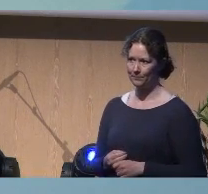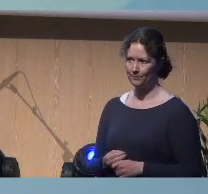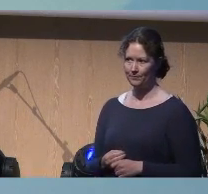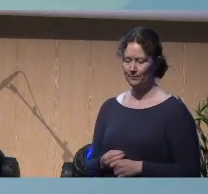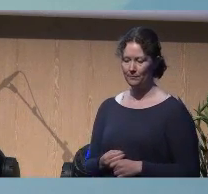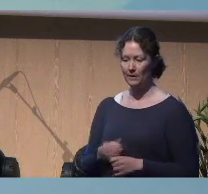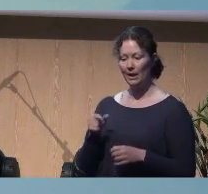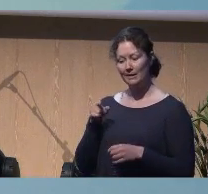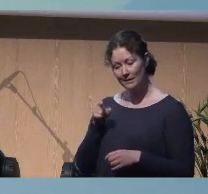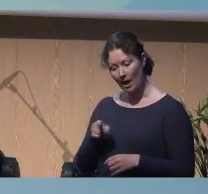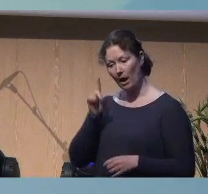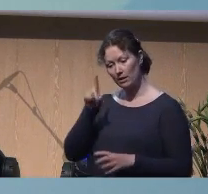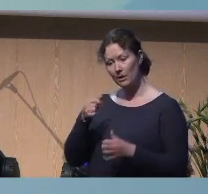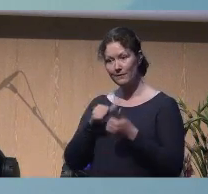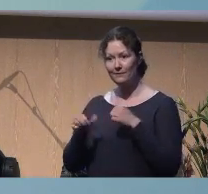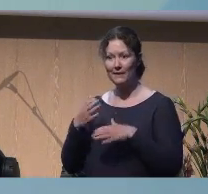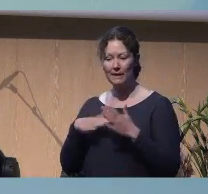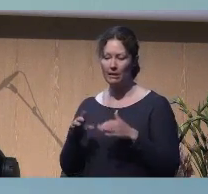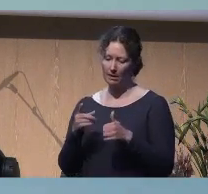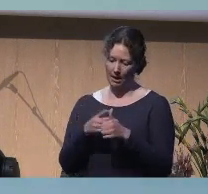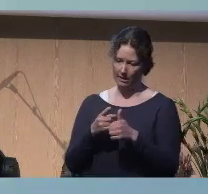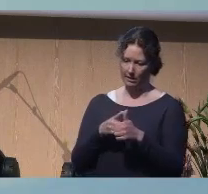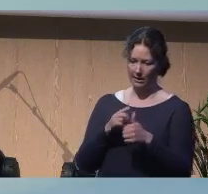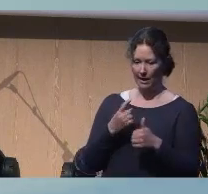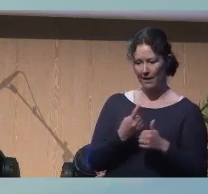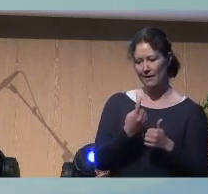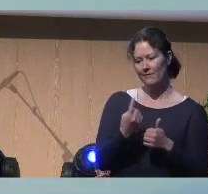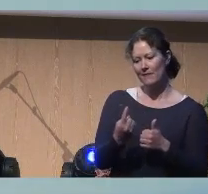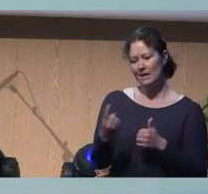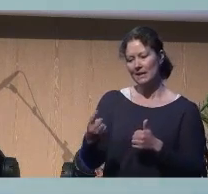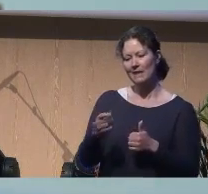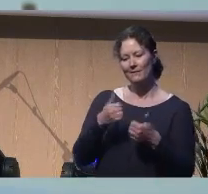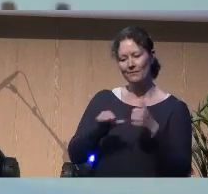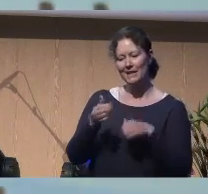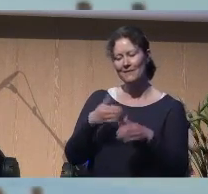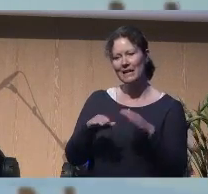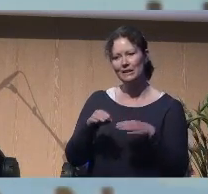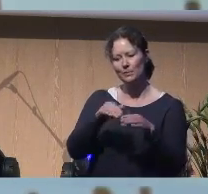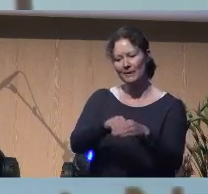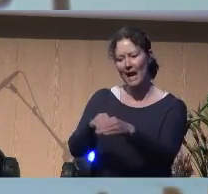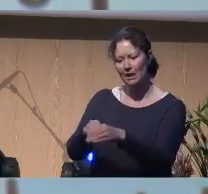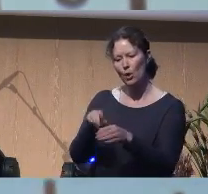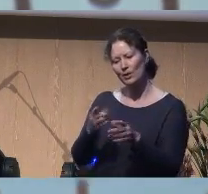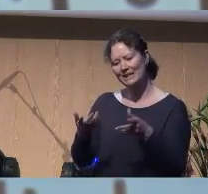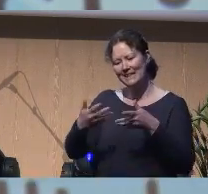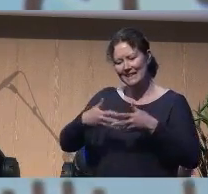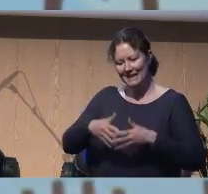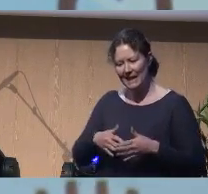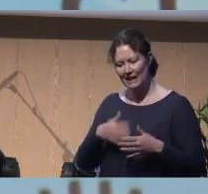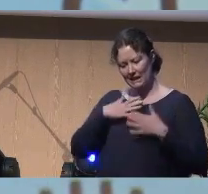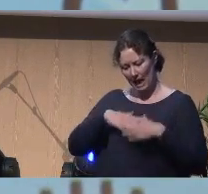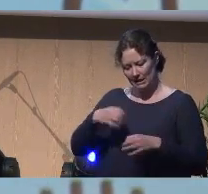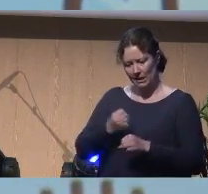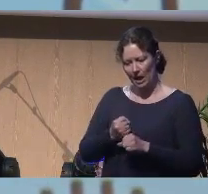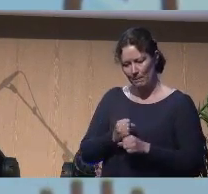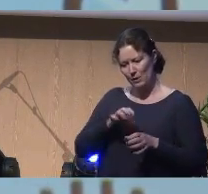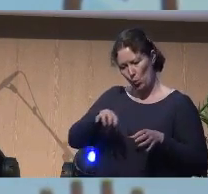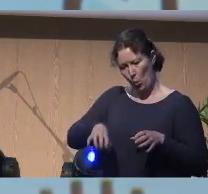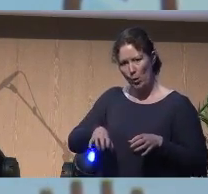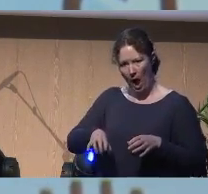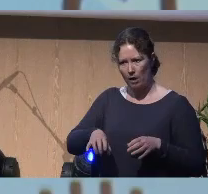Der kan frivilligheten, enten det den enkelte frivillige som deltar, som integreres i helsearbeidet